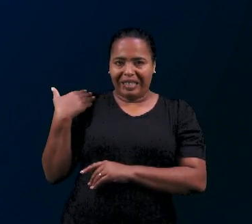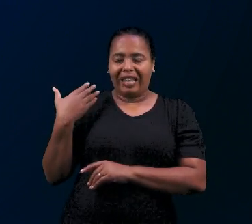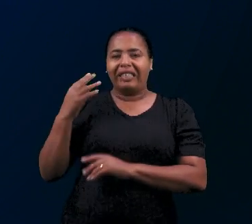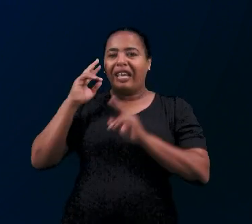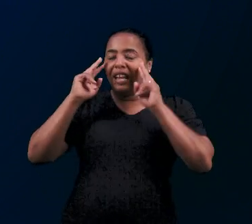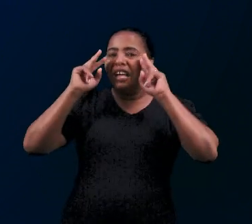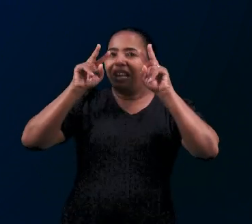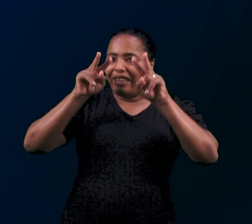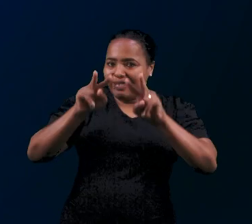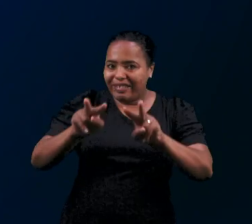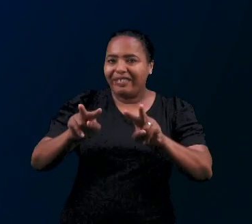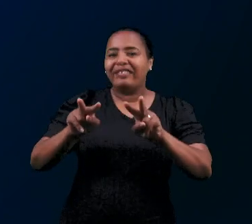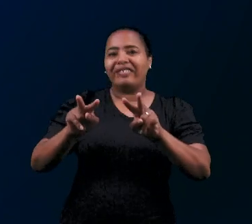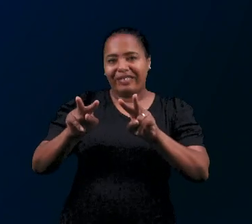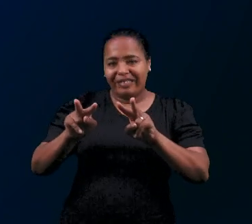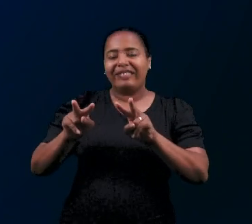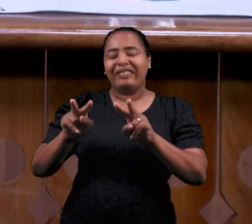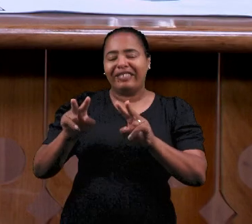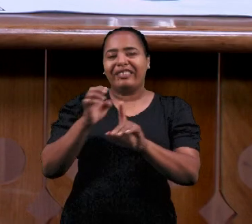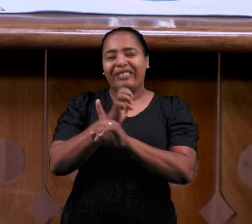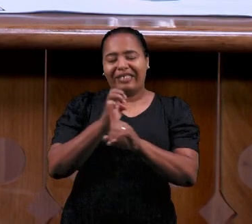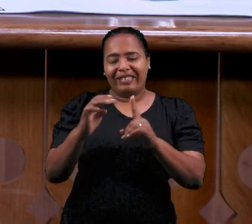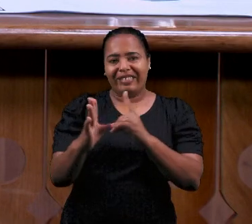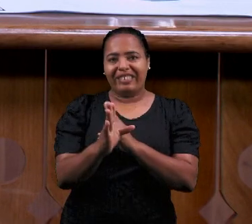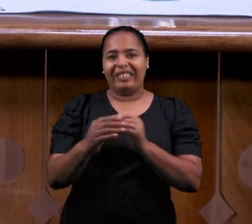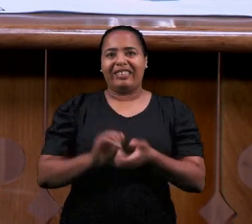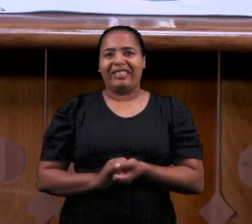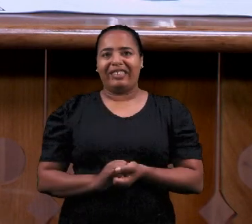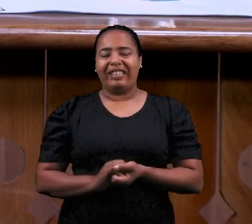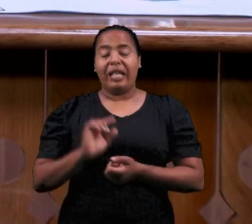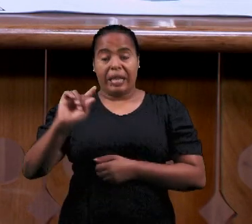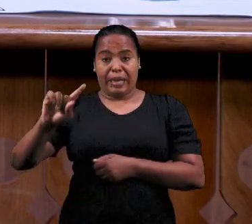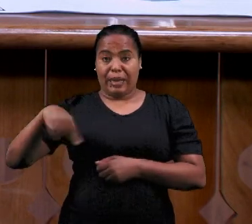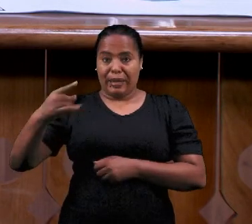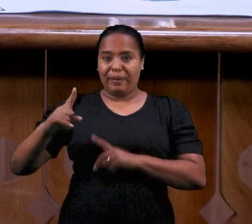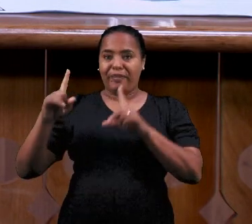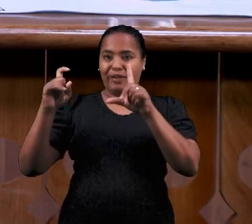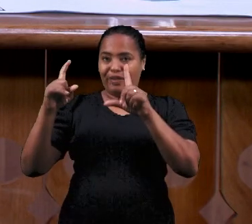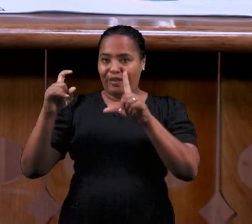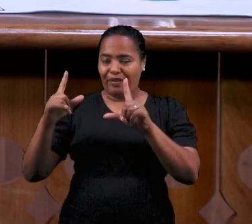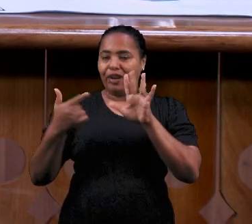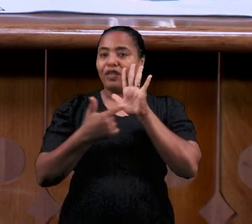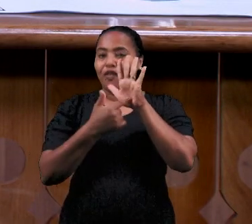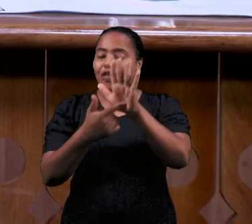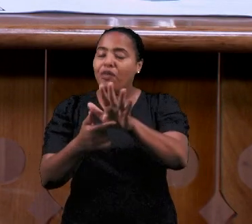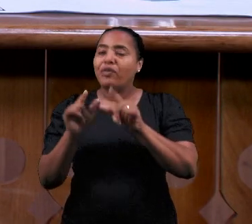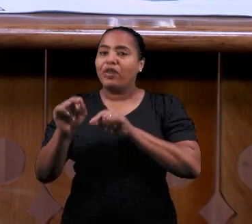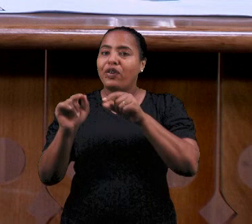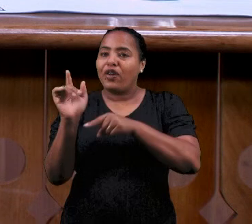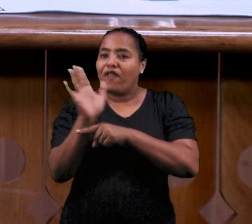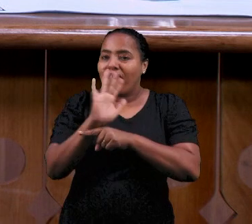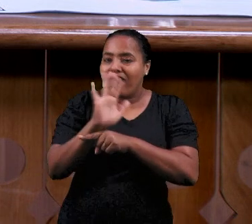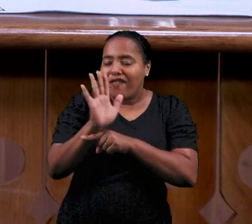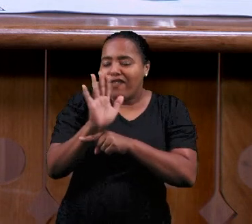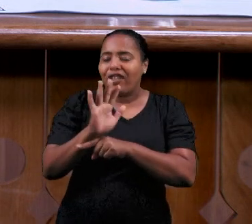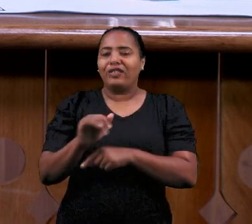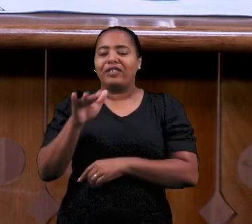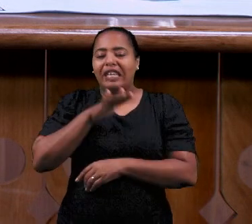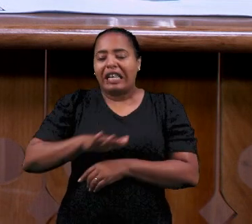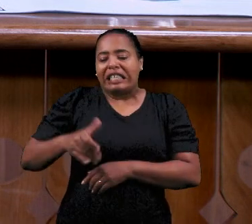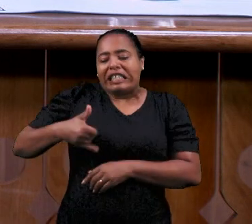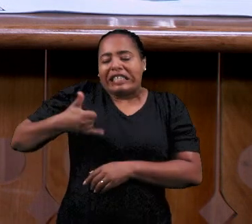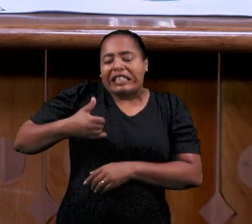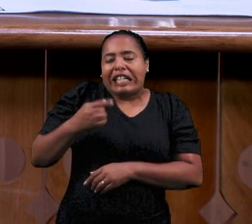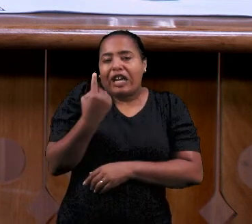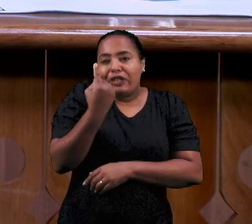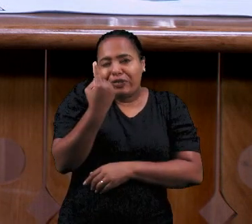publique dominicale. Après cette photo, nous allons présenter une petite vidéo. Cette vidéo est d'un enfant un an d'âge, de